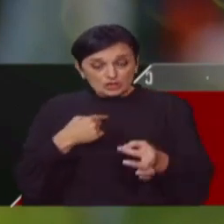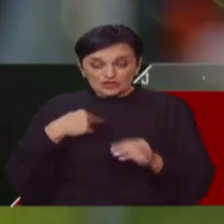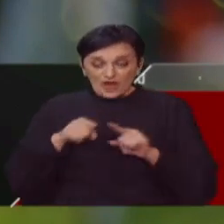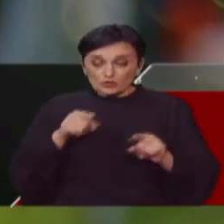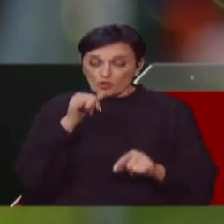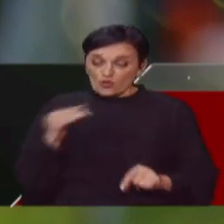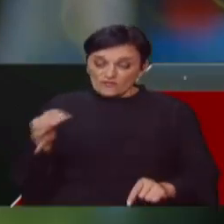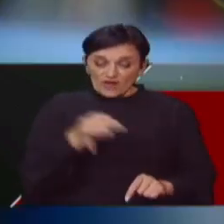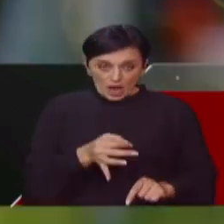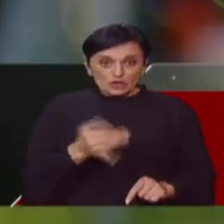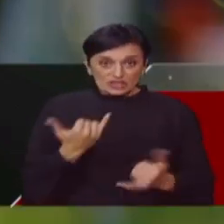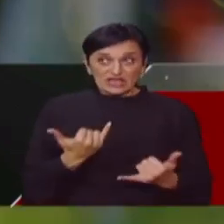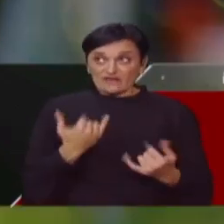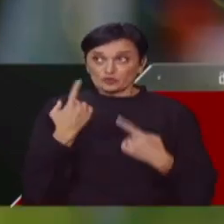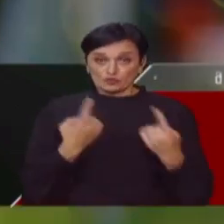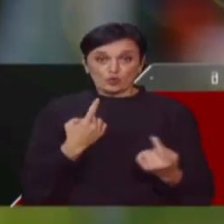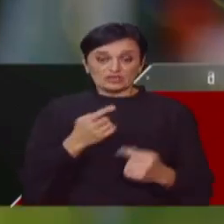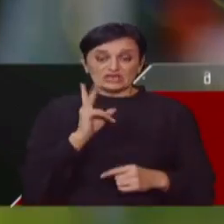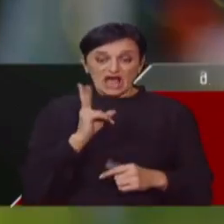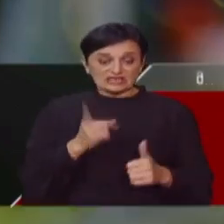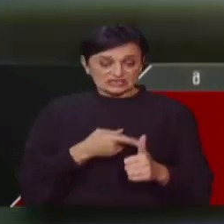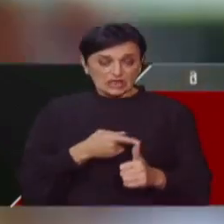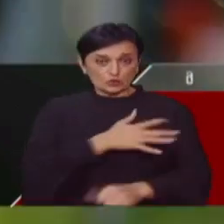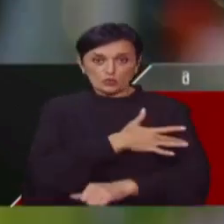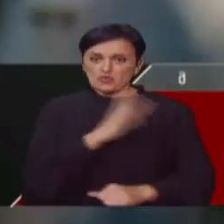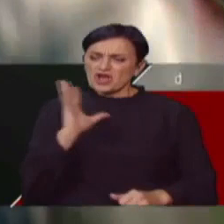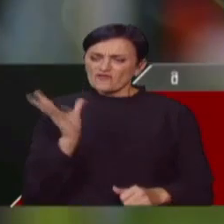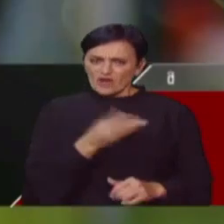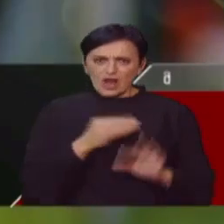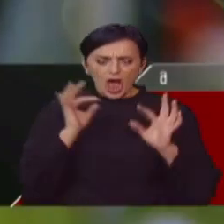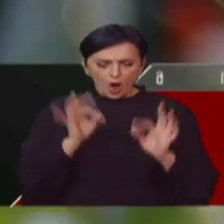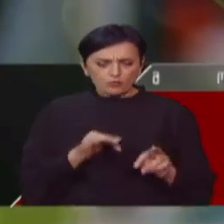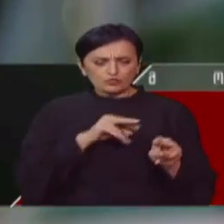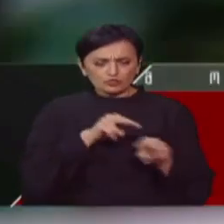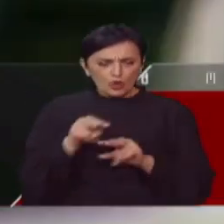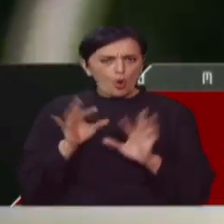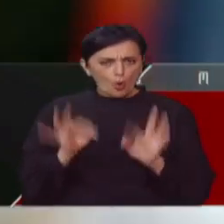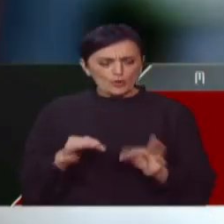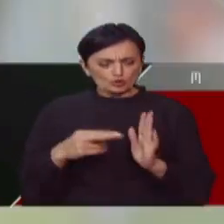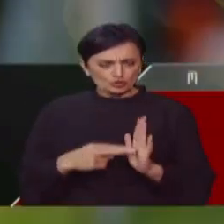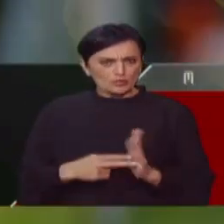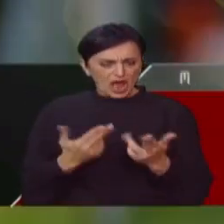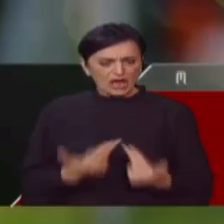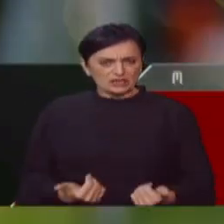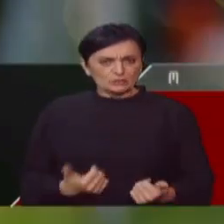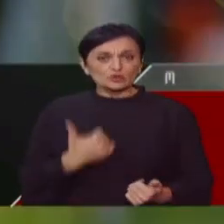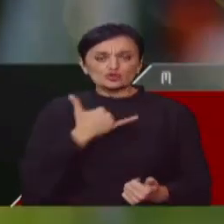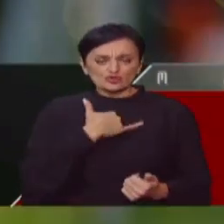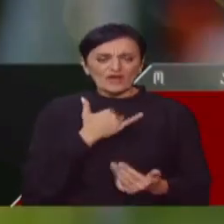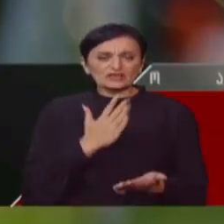რომ საქართველოს იმსახურებს დევანდელი მოსამოლებით კანდიდატის სტატუსს, თორემ ყველა ობიექტური დამკვირვებელი ობიექტურ შეფასებას ამას აღიარებს. ჩვენ